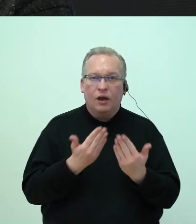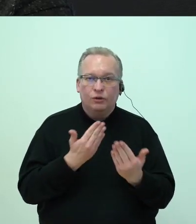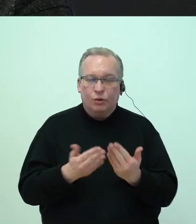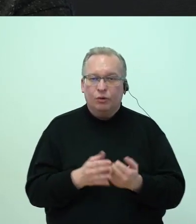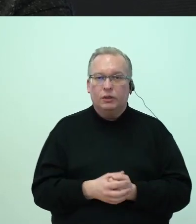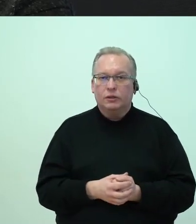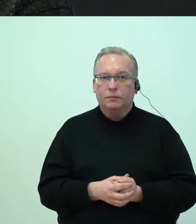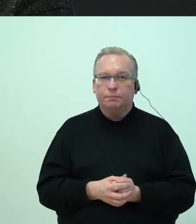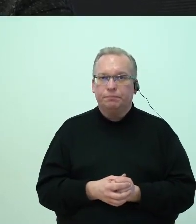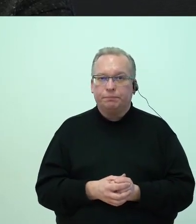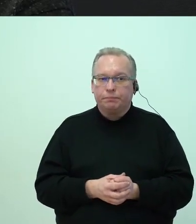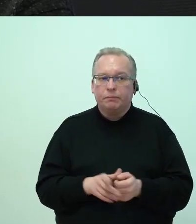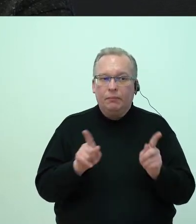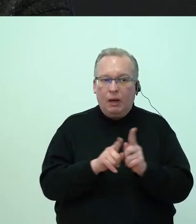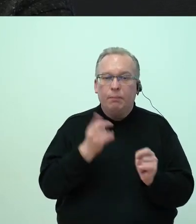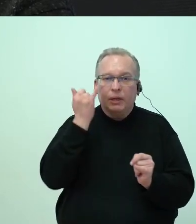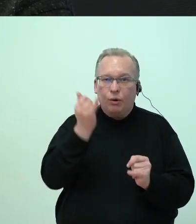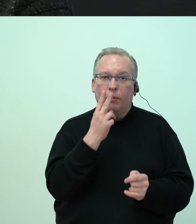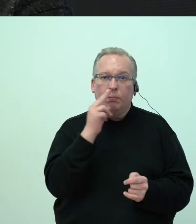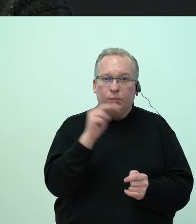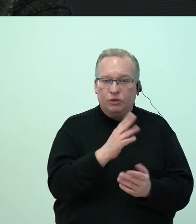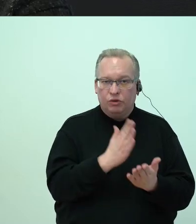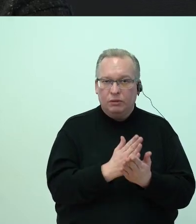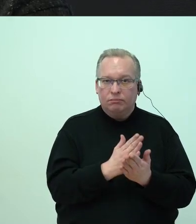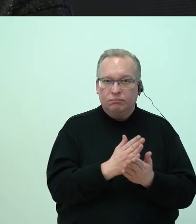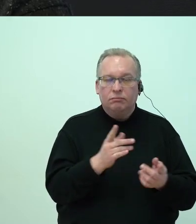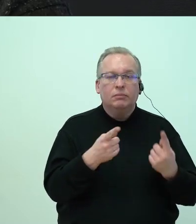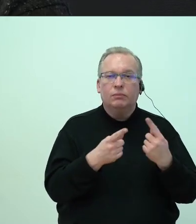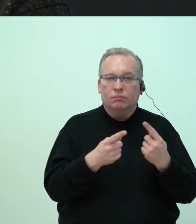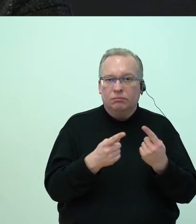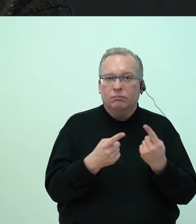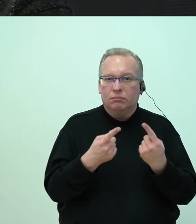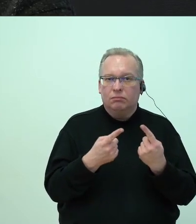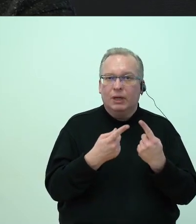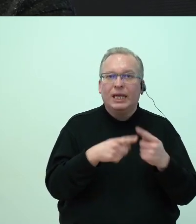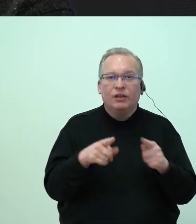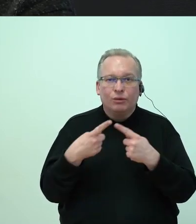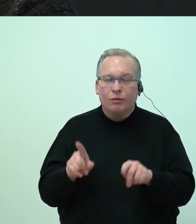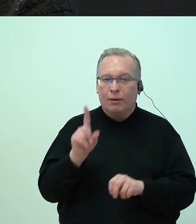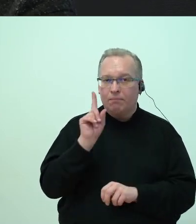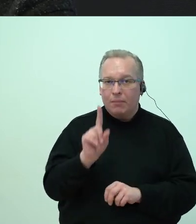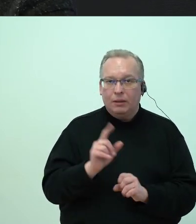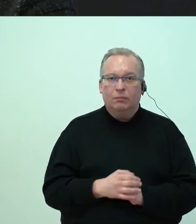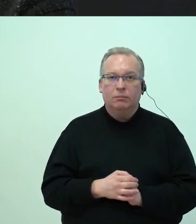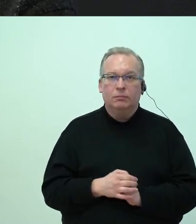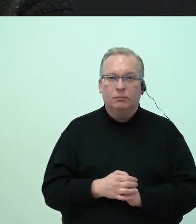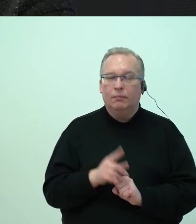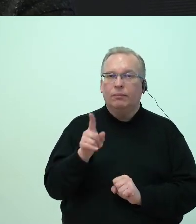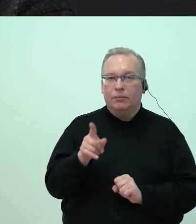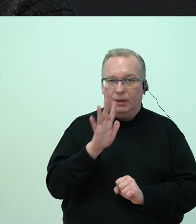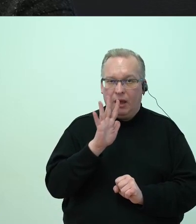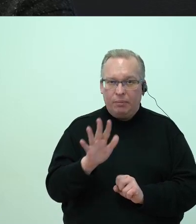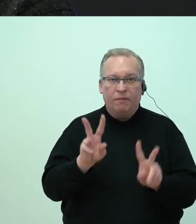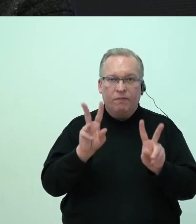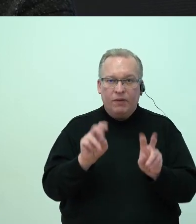kad ideologiniu požiūriu jie yra labai toli vieni nuo kitų, bet ta